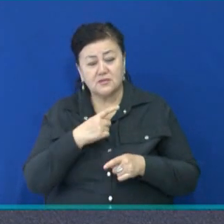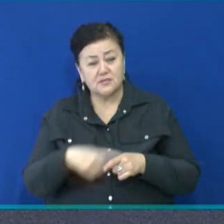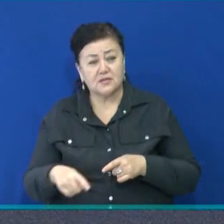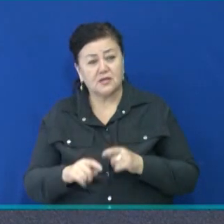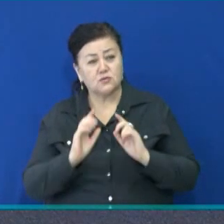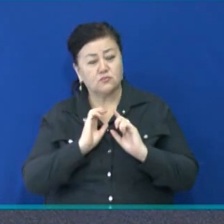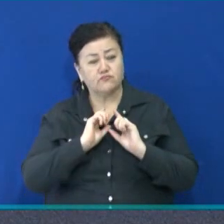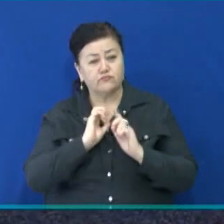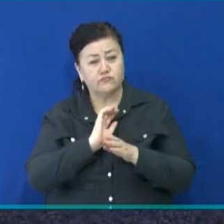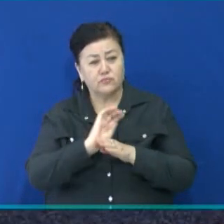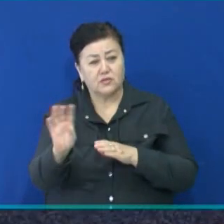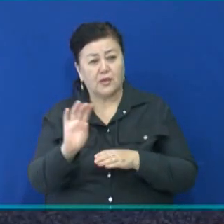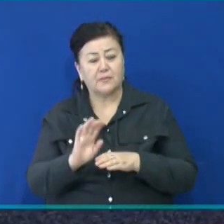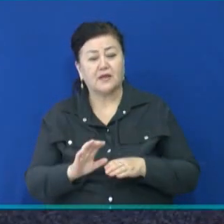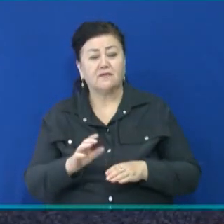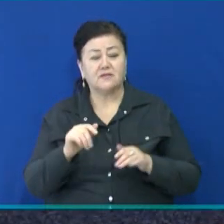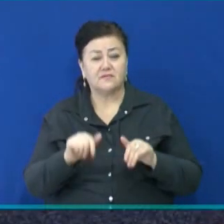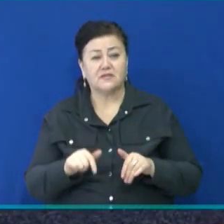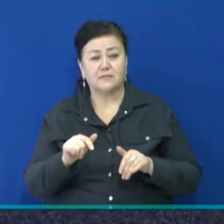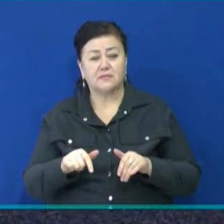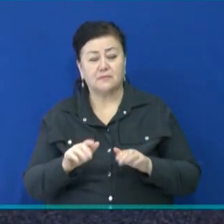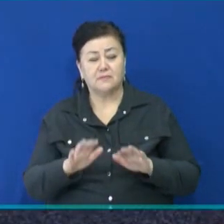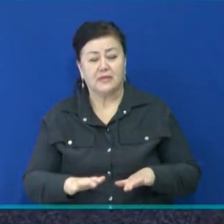и помочь в его тушении.